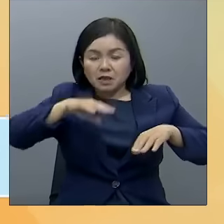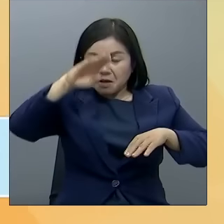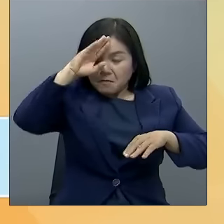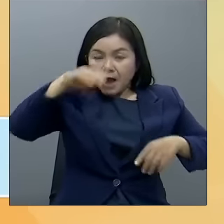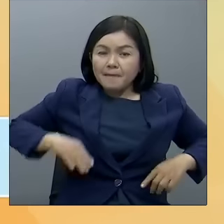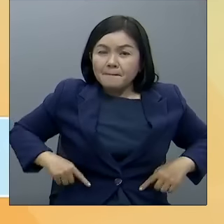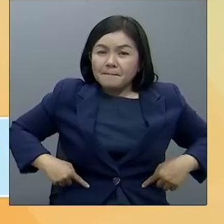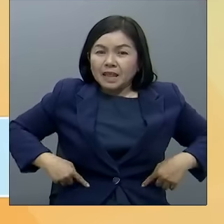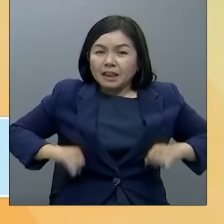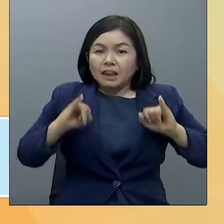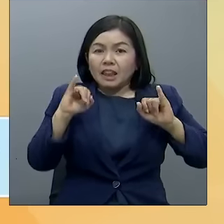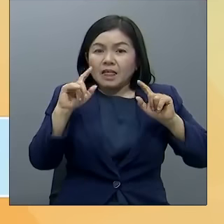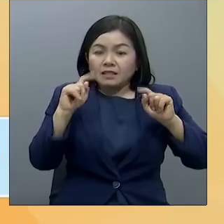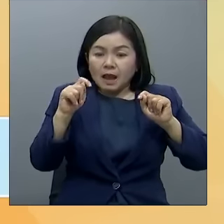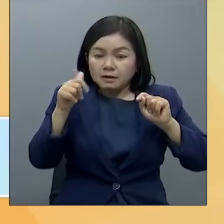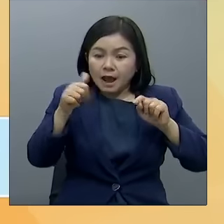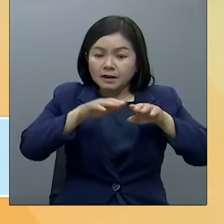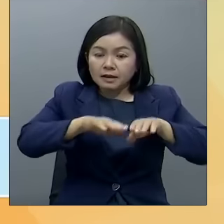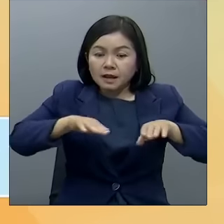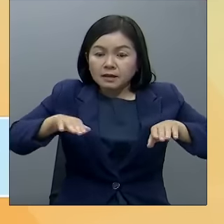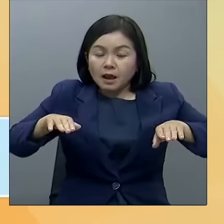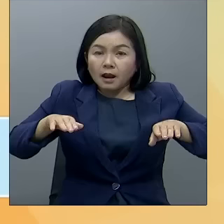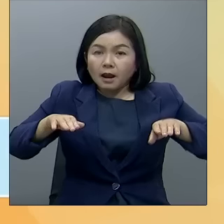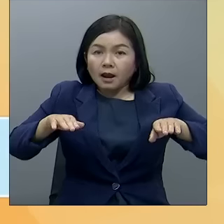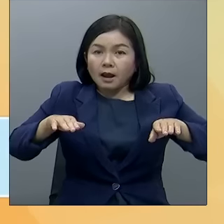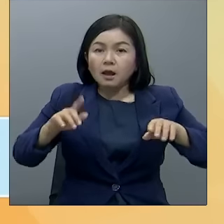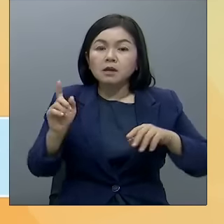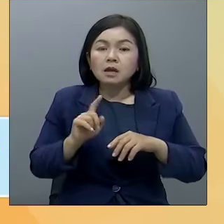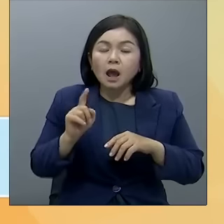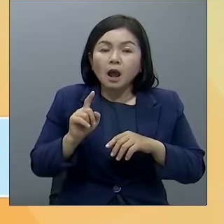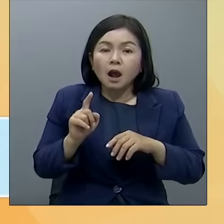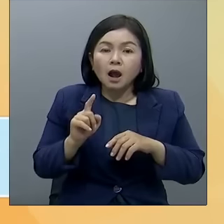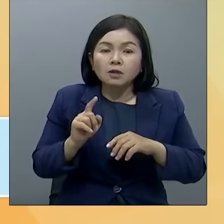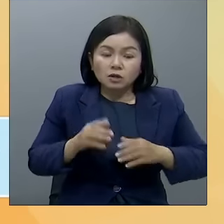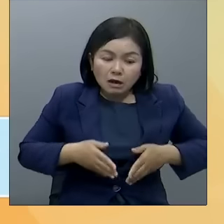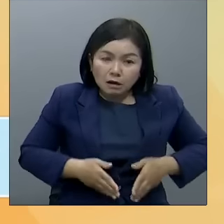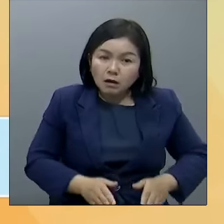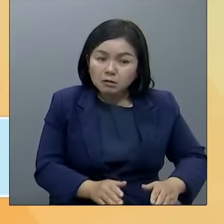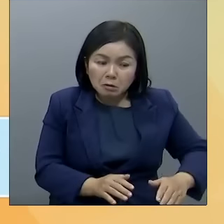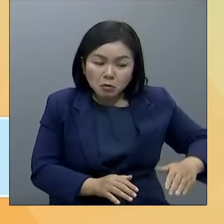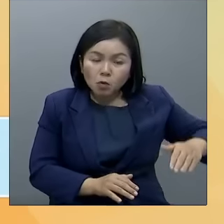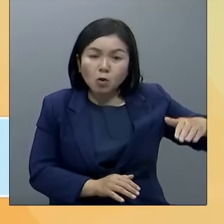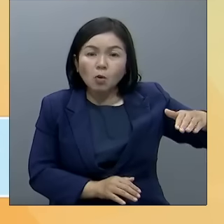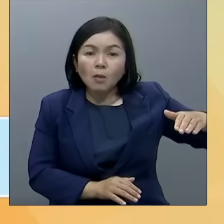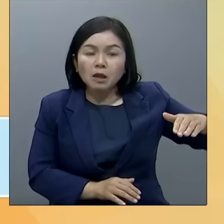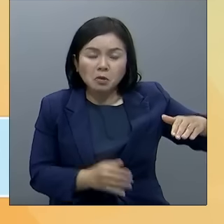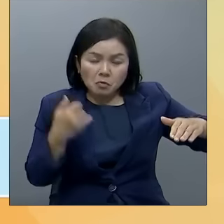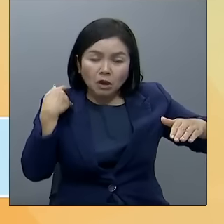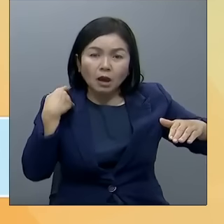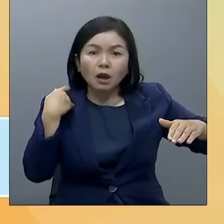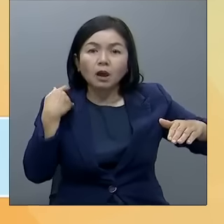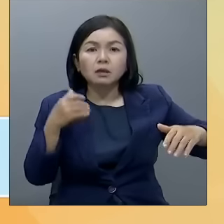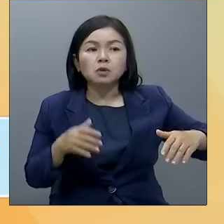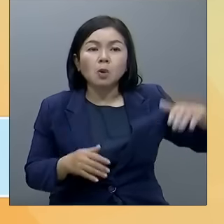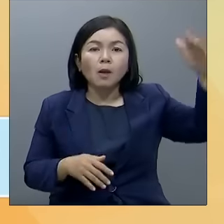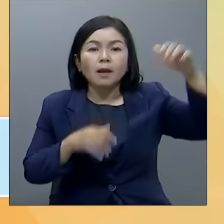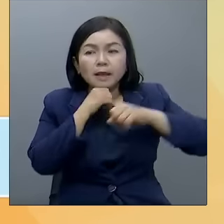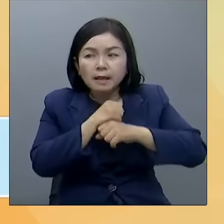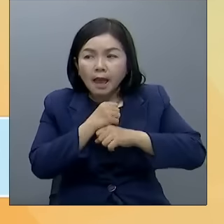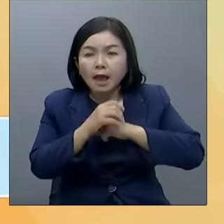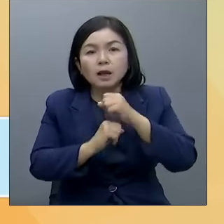ะครับซึ่งโดยส่วนใหญ่ในเด็กๆเนี่ยอาจจะเป็นโรคที่เกิดจากความผิดปกติตั้งแต่กำเนิดนะครับจนถึงอายุเยอะๆเลย